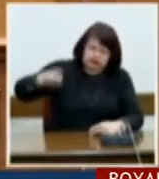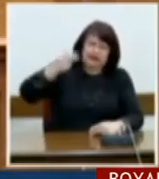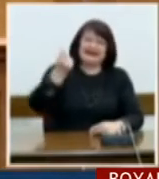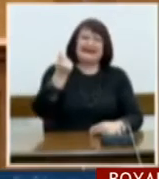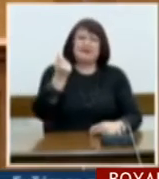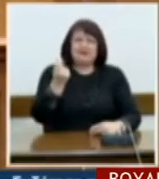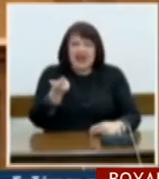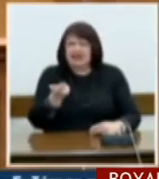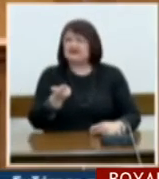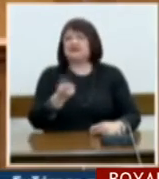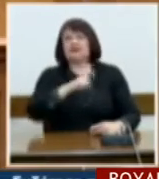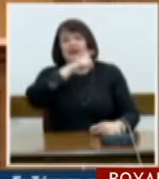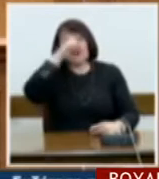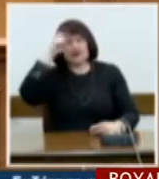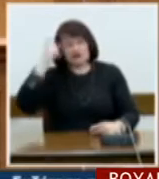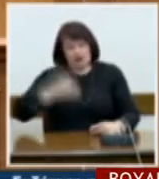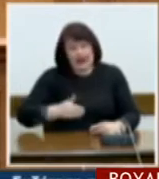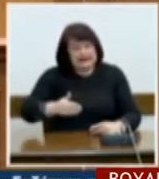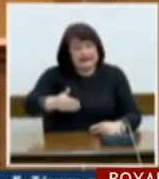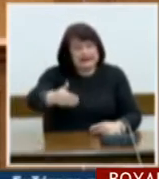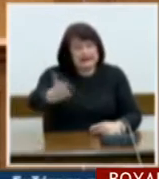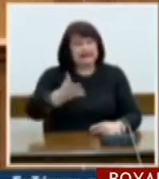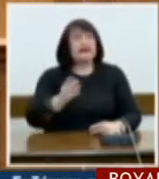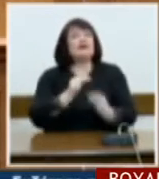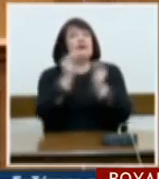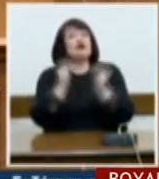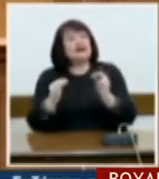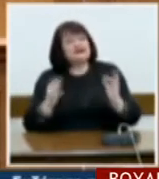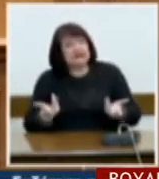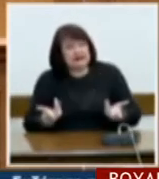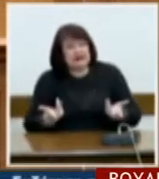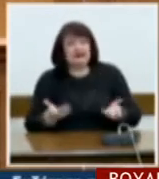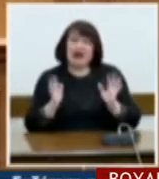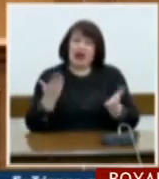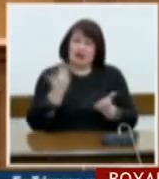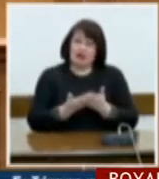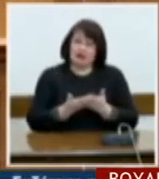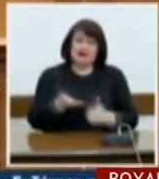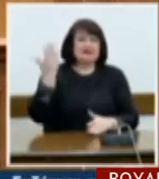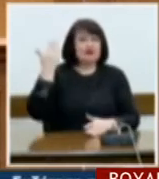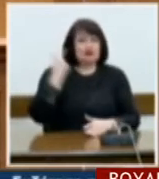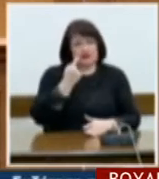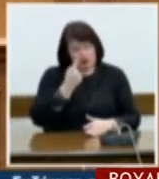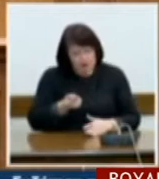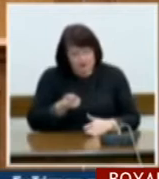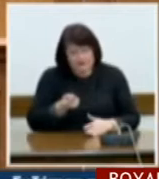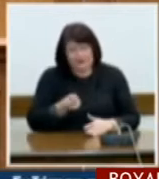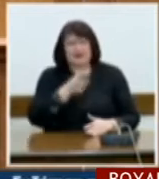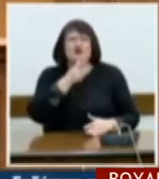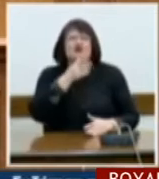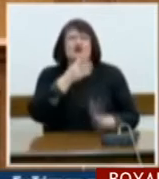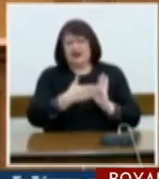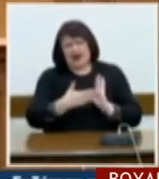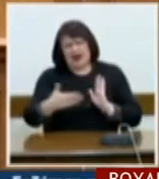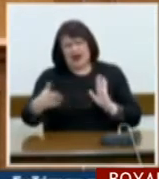εξαιρετικά δυσίωνες προβλέψεις για τη μονιμότητα του φαινομένου, όμως απεδείχθη τότε το φαινόμενο παροδικό. Έτσι και